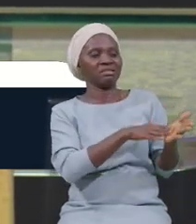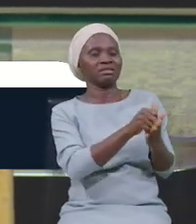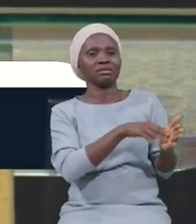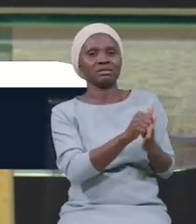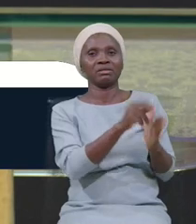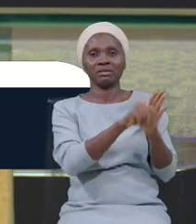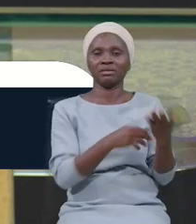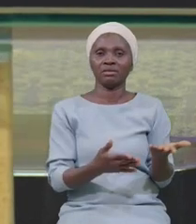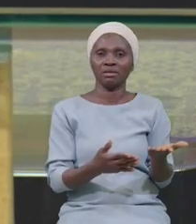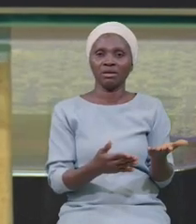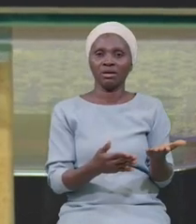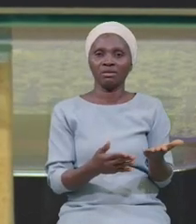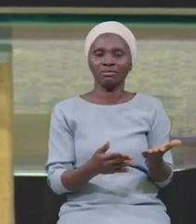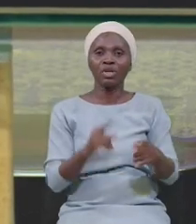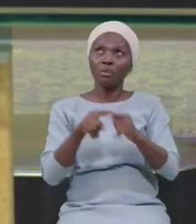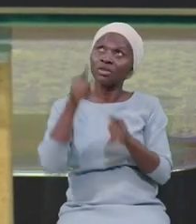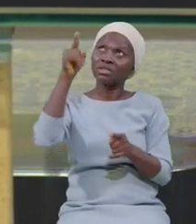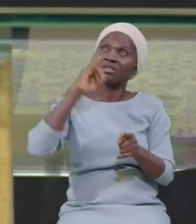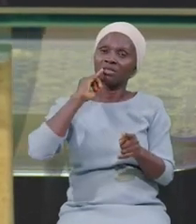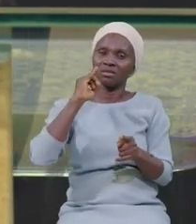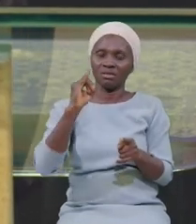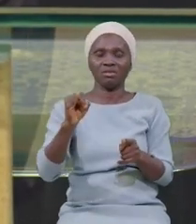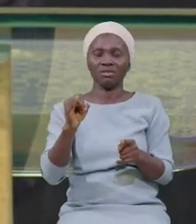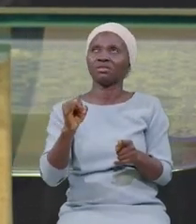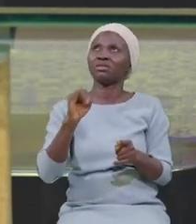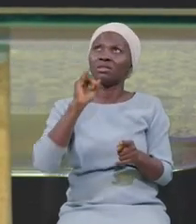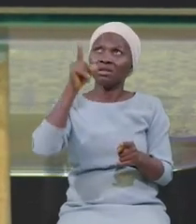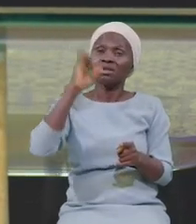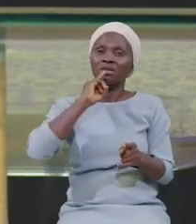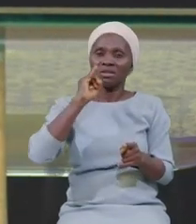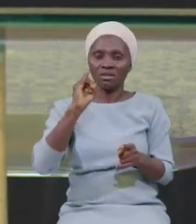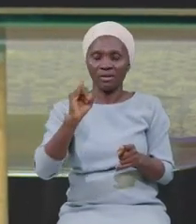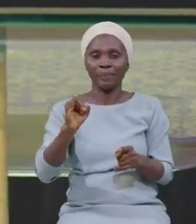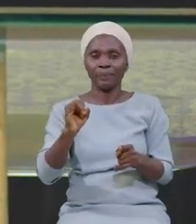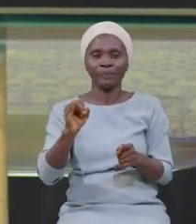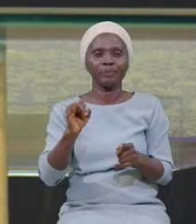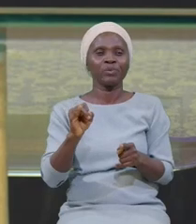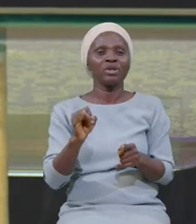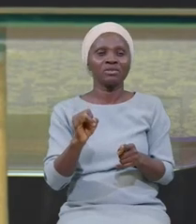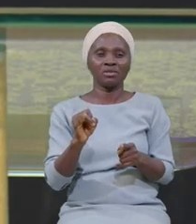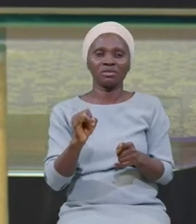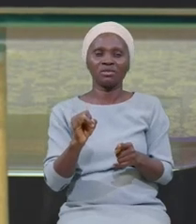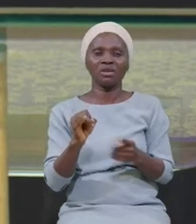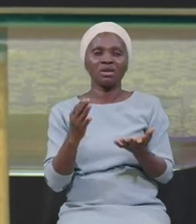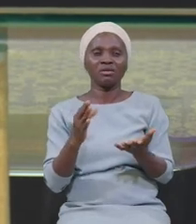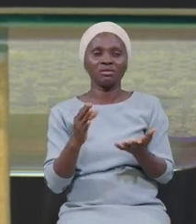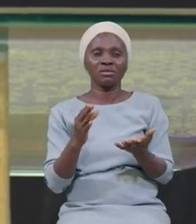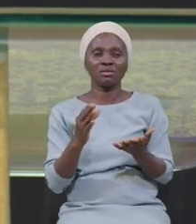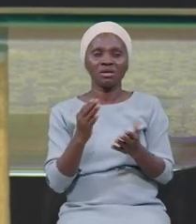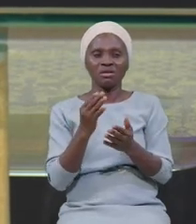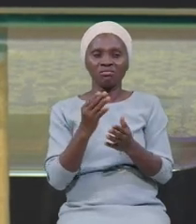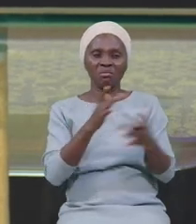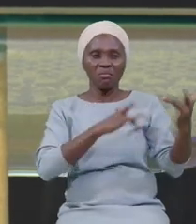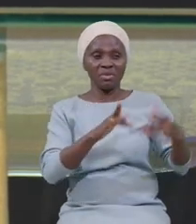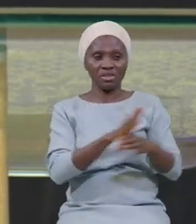il use de patience envers vous, ne voulant pas qu'aucun périsse, ne voulant pas qu'aucun